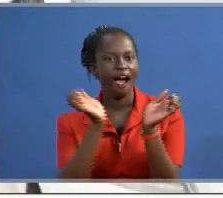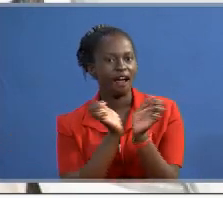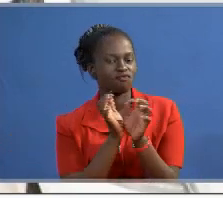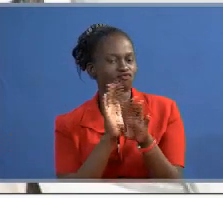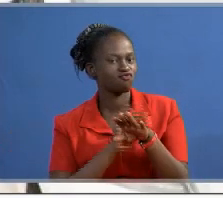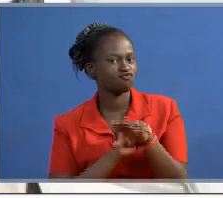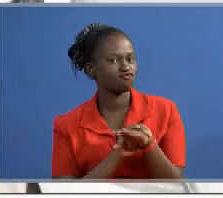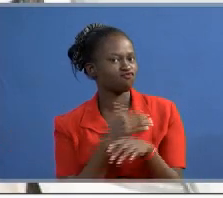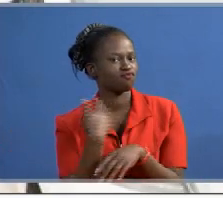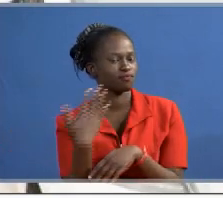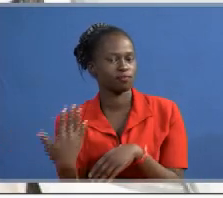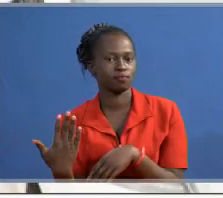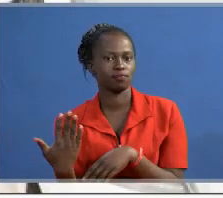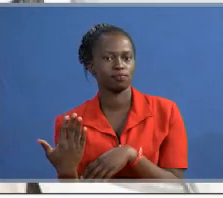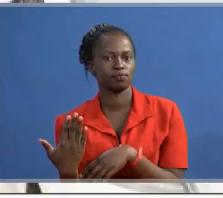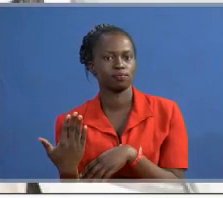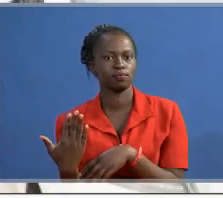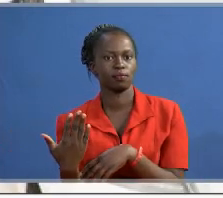mkono,